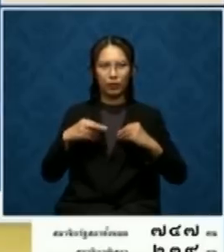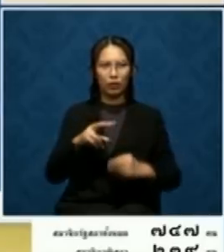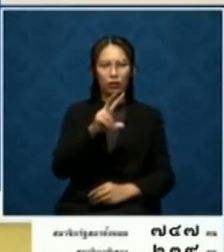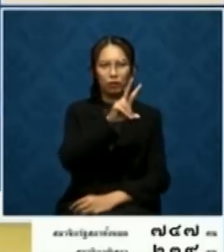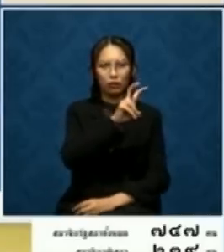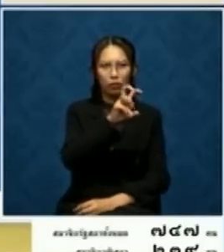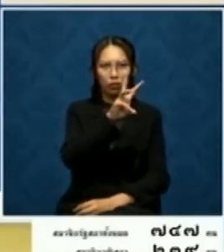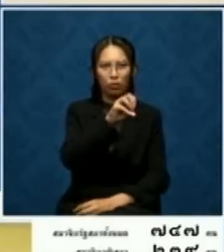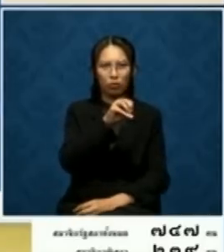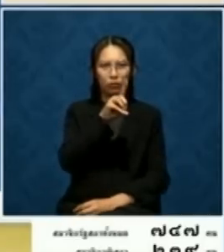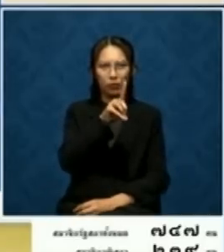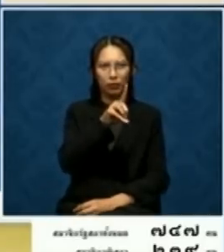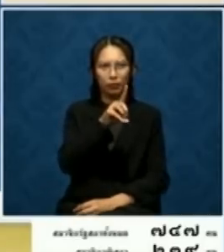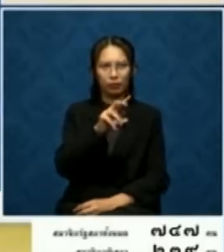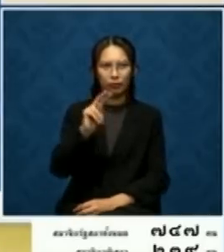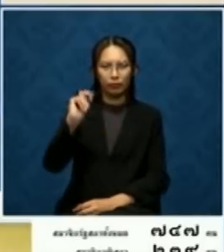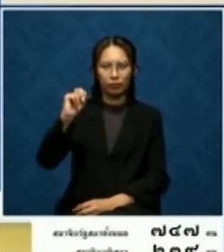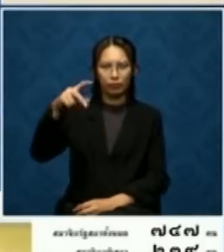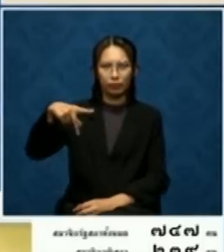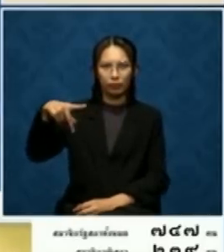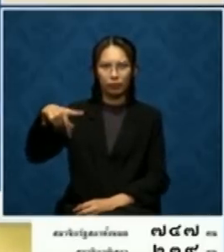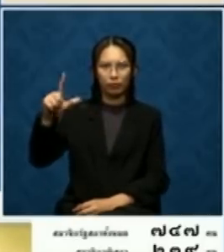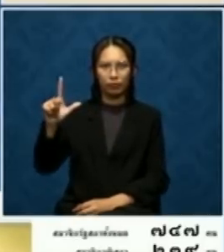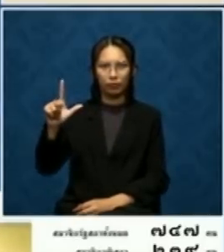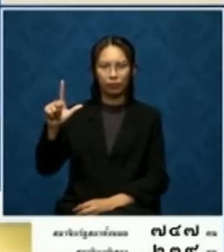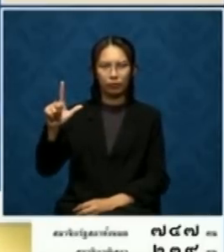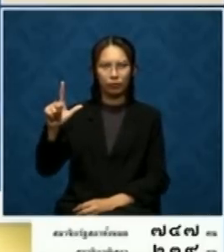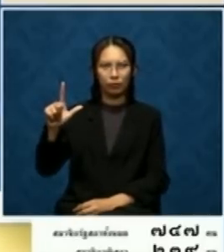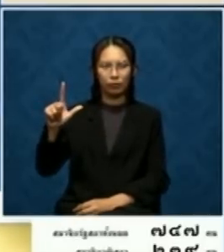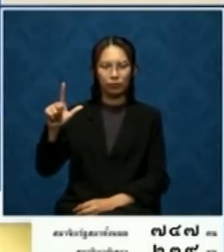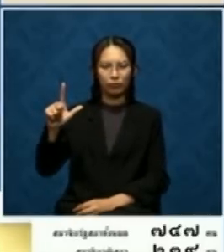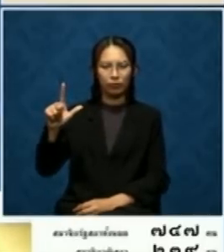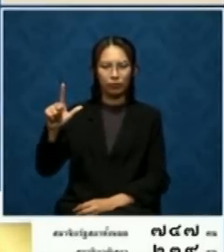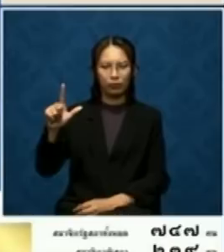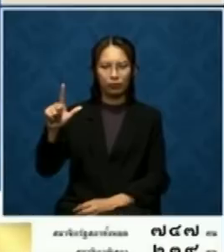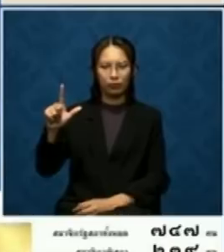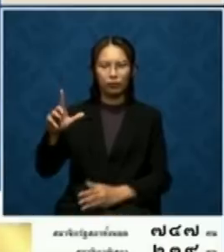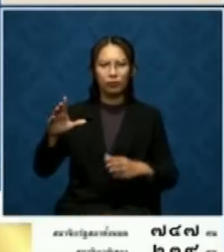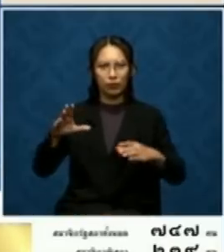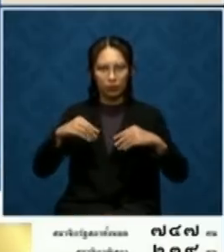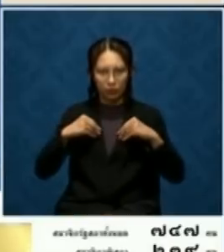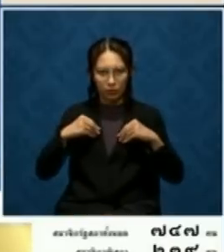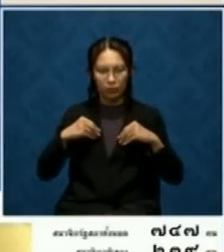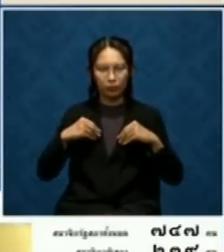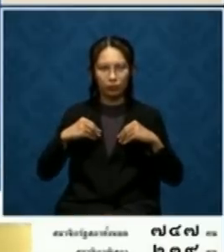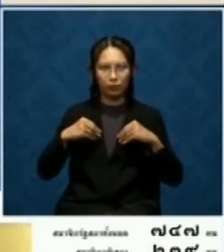รก็คือมันกินมันหน่วงคล้ายๆคอมแบบช้าๆเพราะว่าโหโหลดเยอะอะไรเงี้ยซึ่งก็ยังไม่แน่ใจว่า